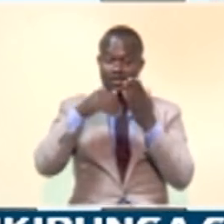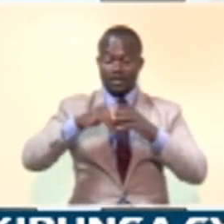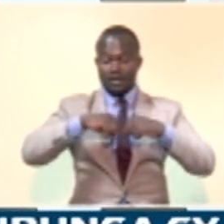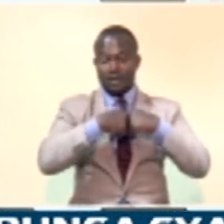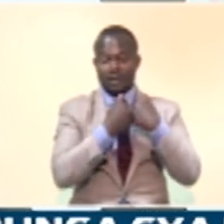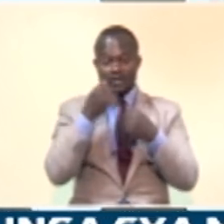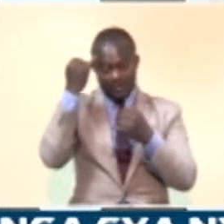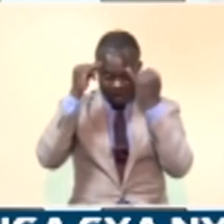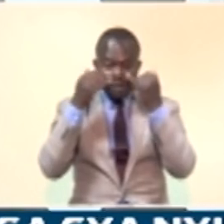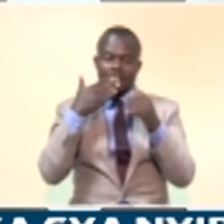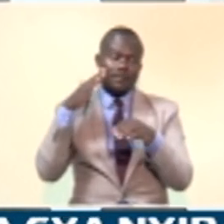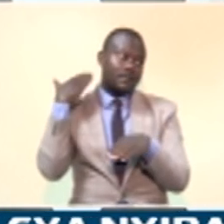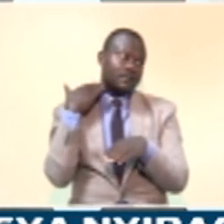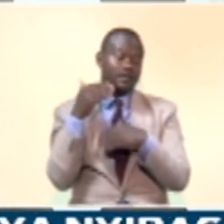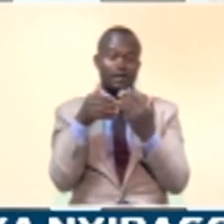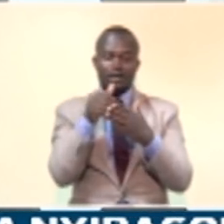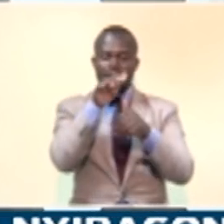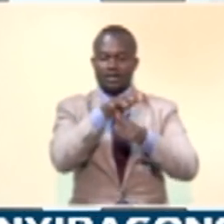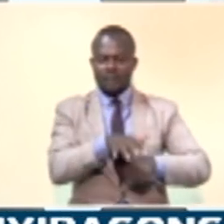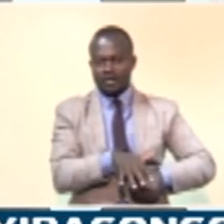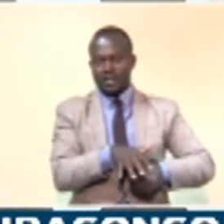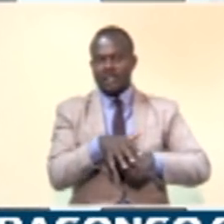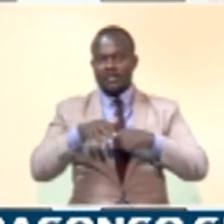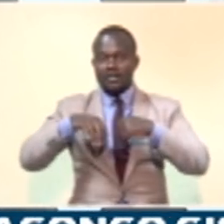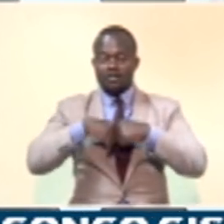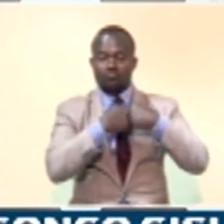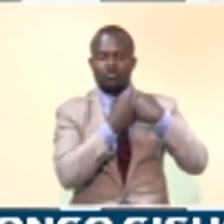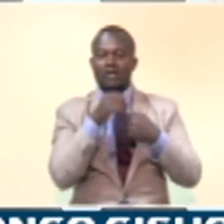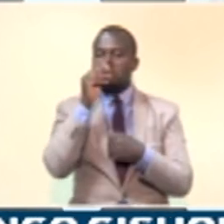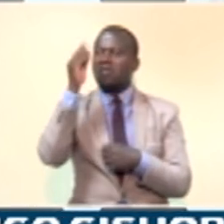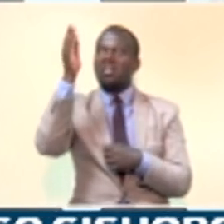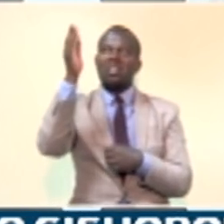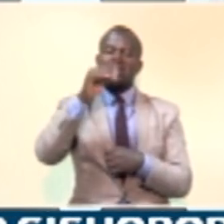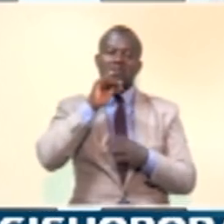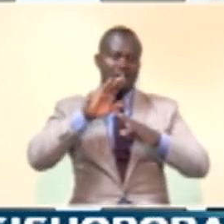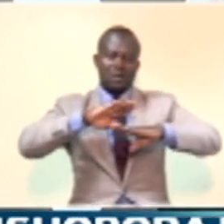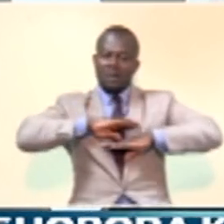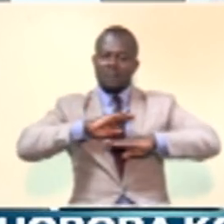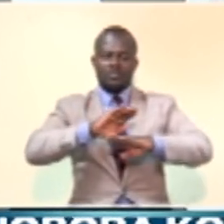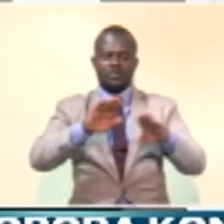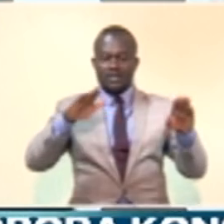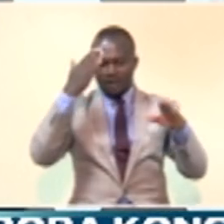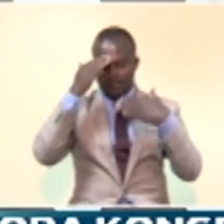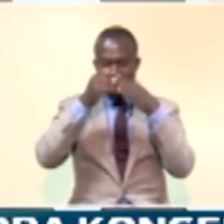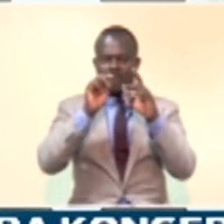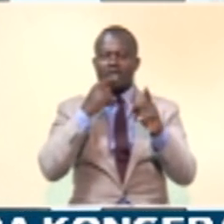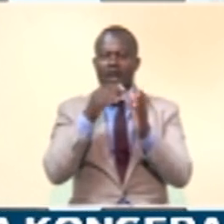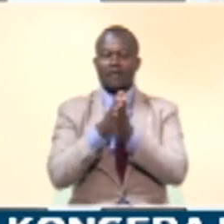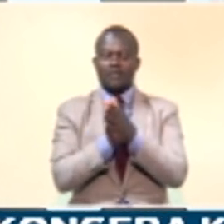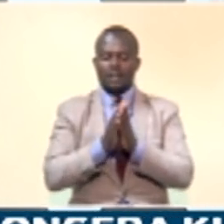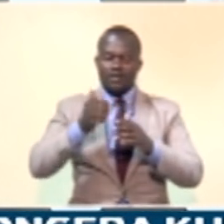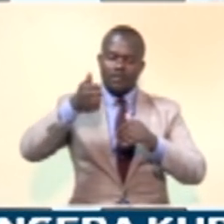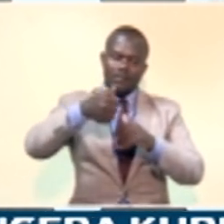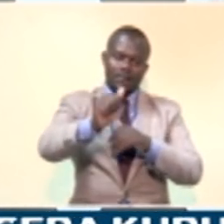ya genocide no gupfobya tubirwanisha gusa diskuru ntabwo byaba bihagije kuko hari amateka ubwayo yanditse